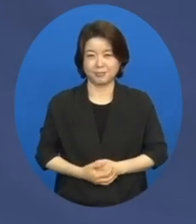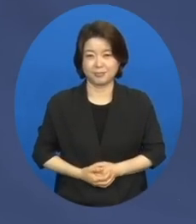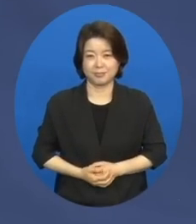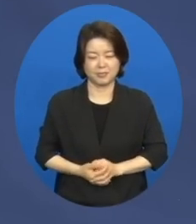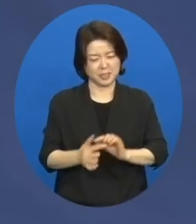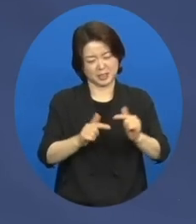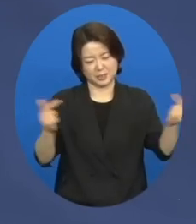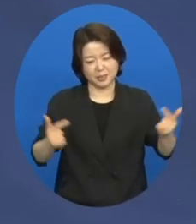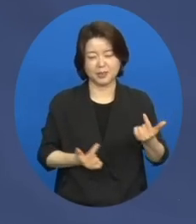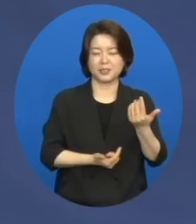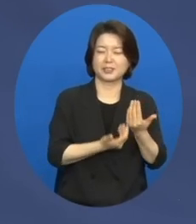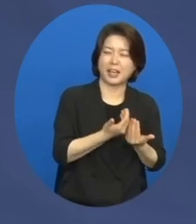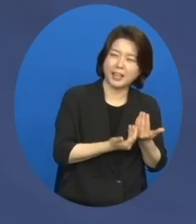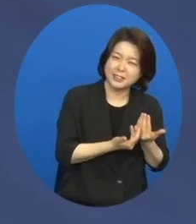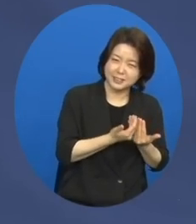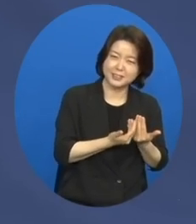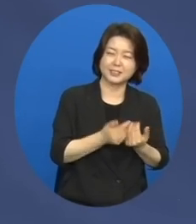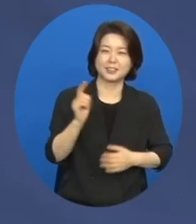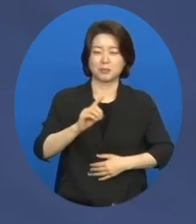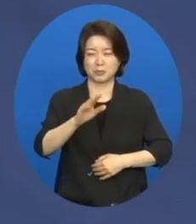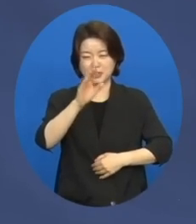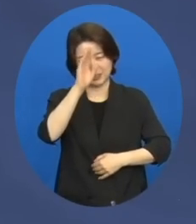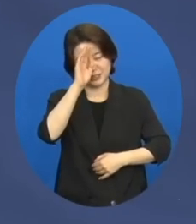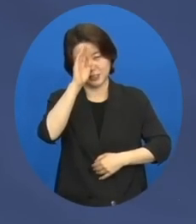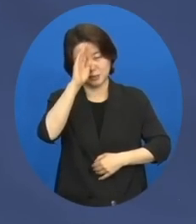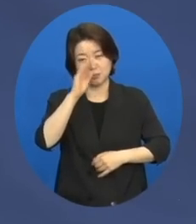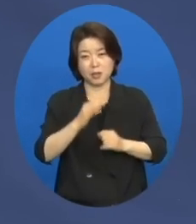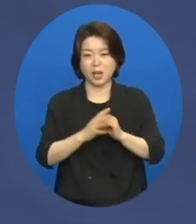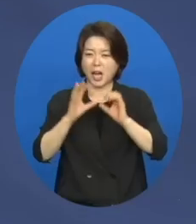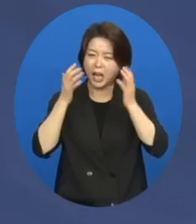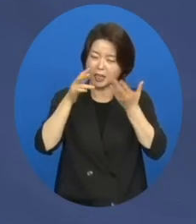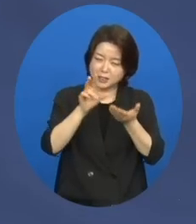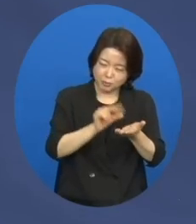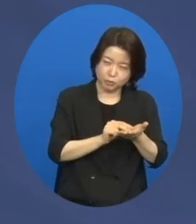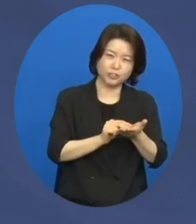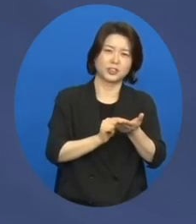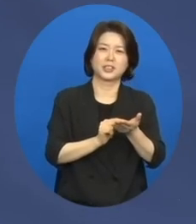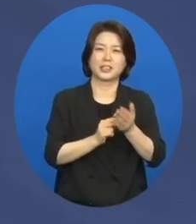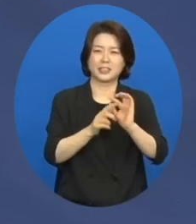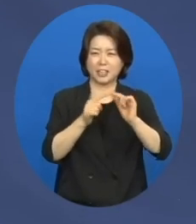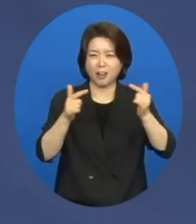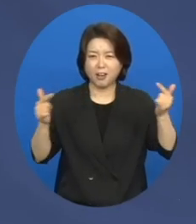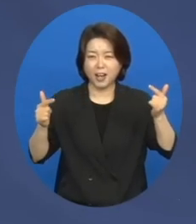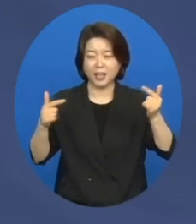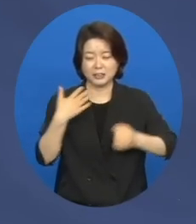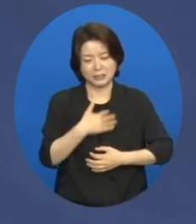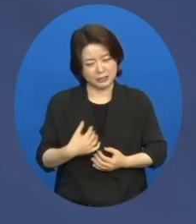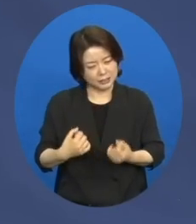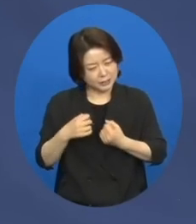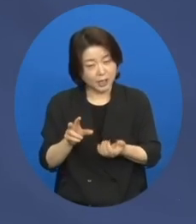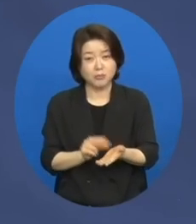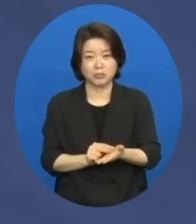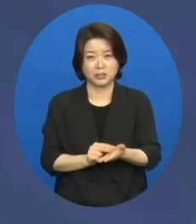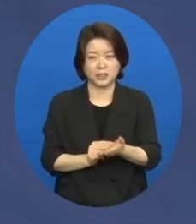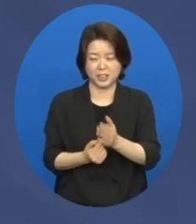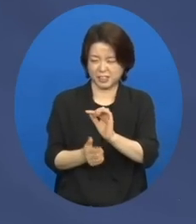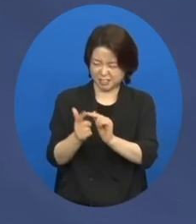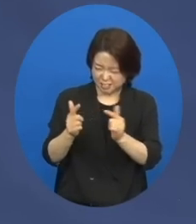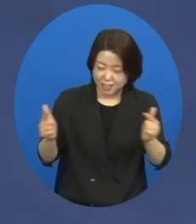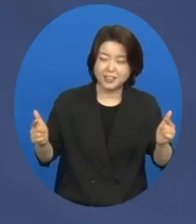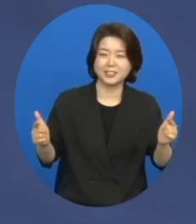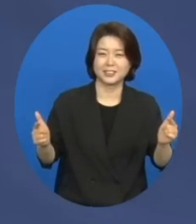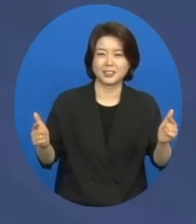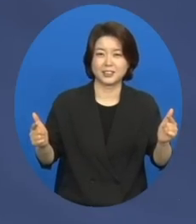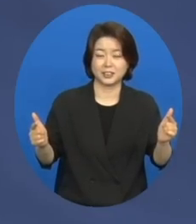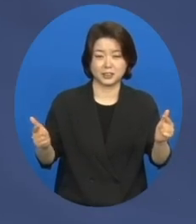이런저런 갈등, 뭐 질병, 애들 문제, 뭐 여러 가지 건강 문제, 여러 가지를